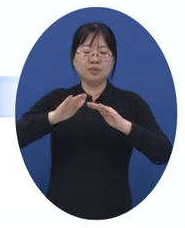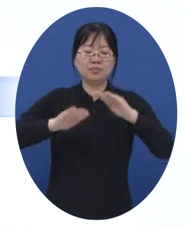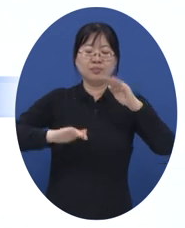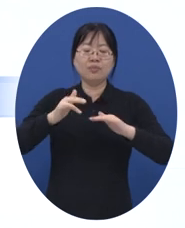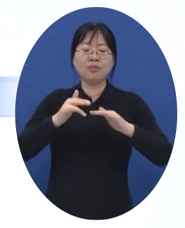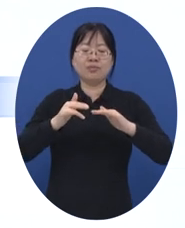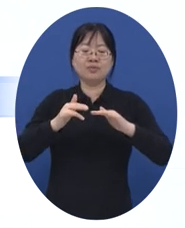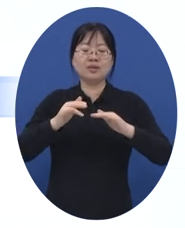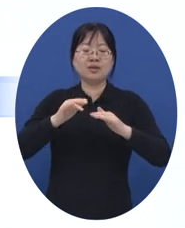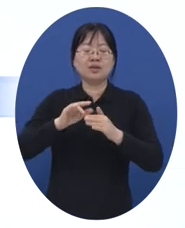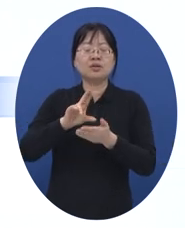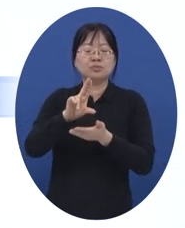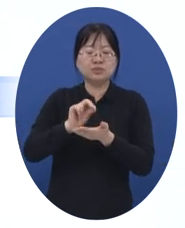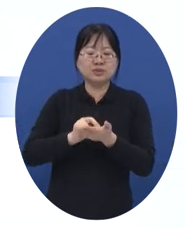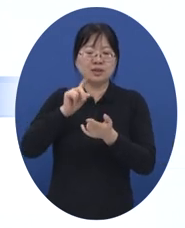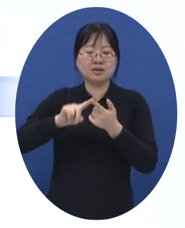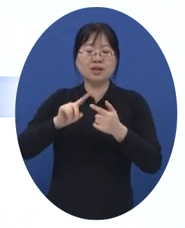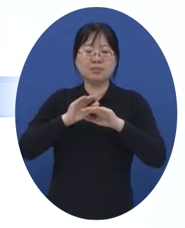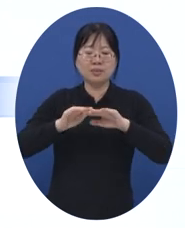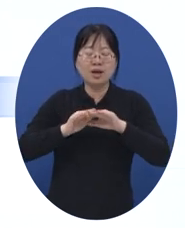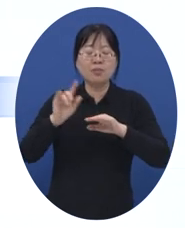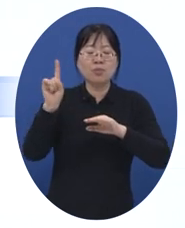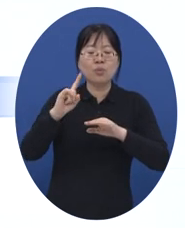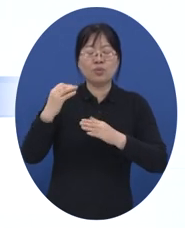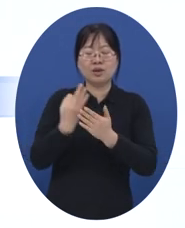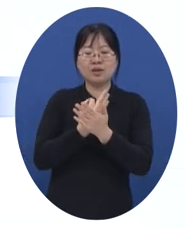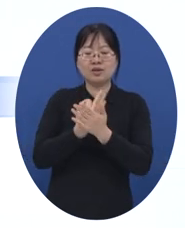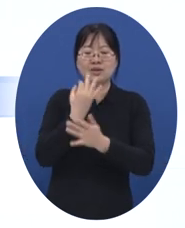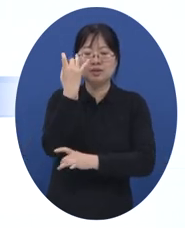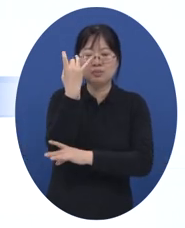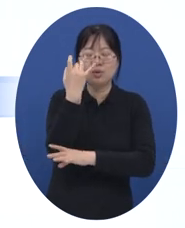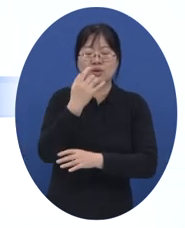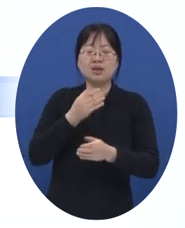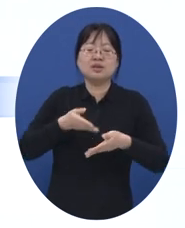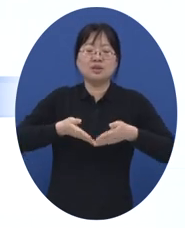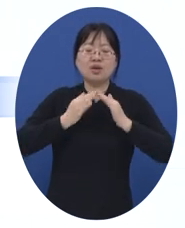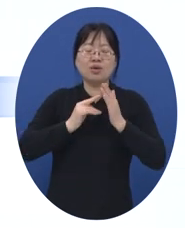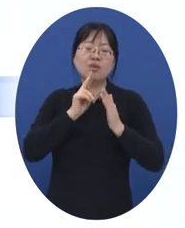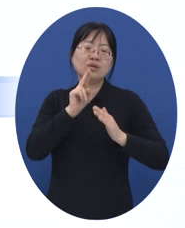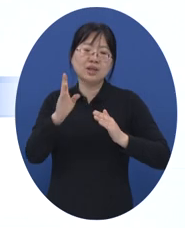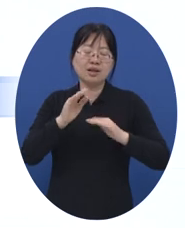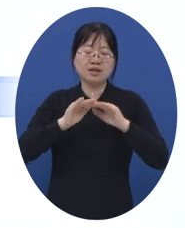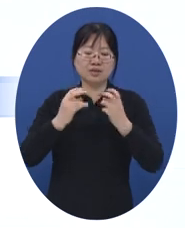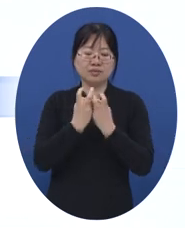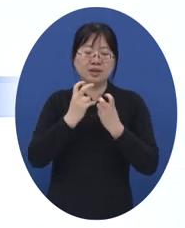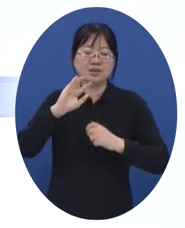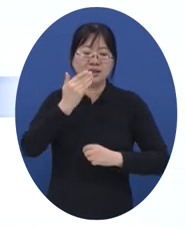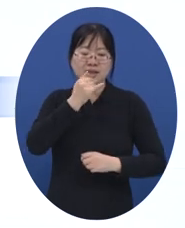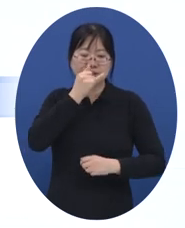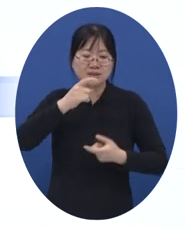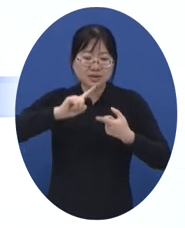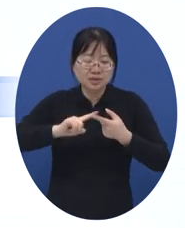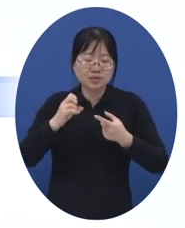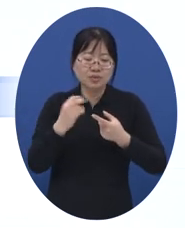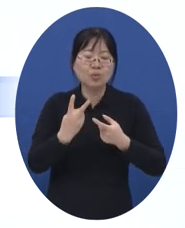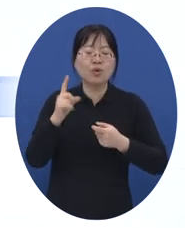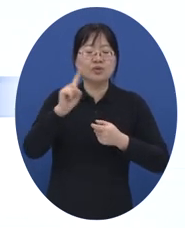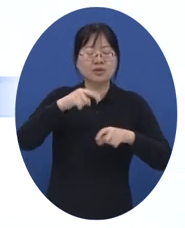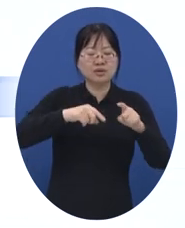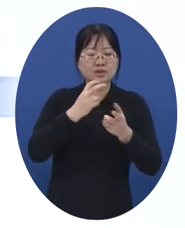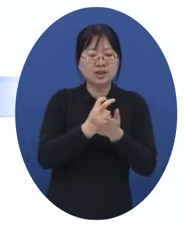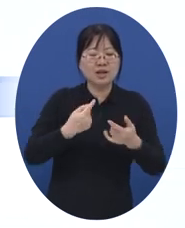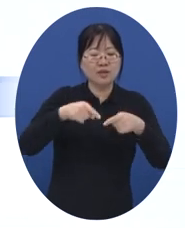대해 기본소득이 적절한 해법이 될 수 있는지와 기본소득 정책이 어떤 정책과 결합될 때 더욱